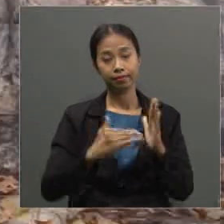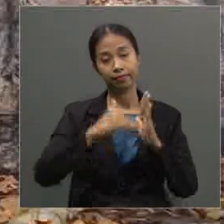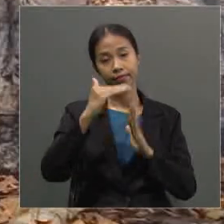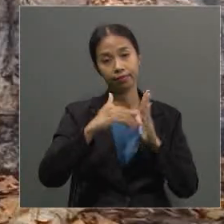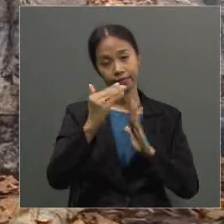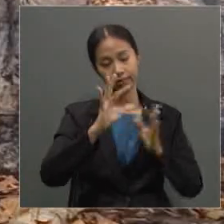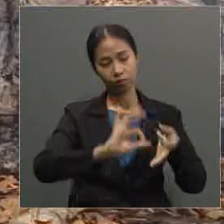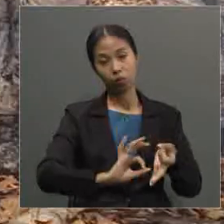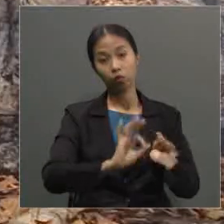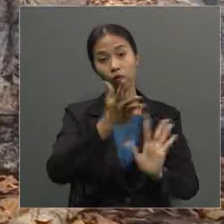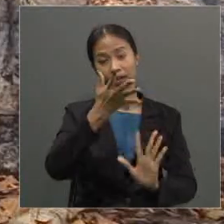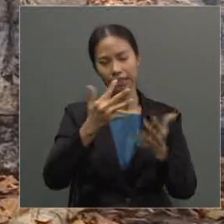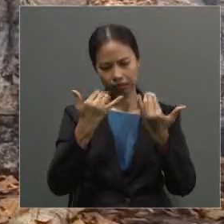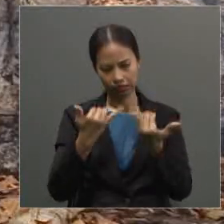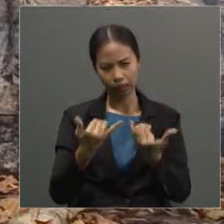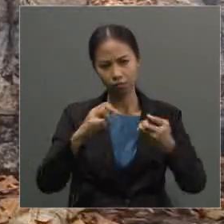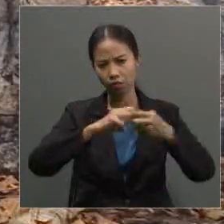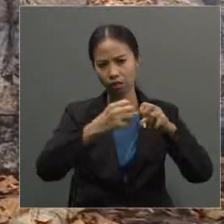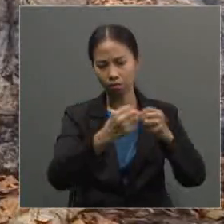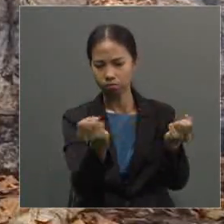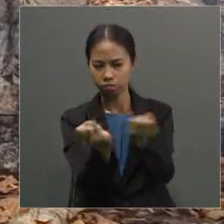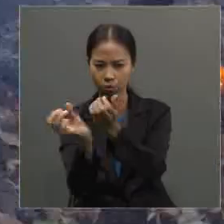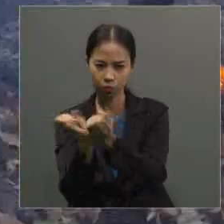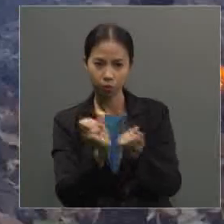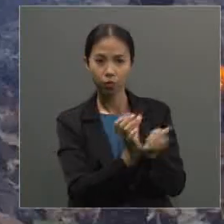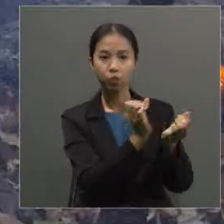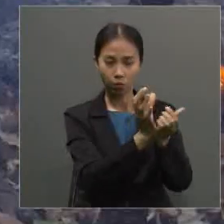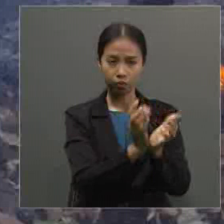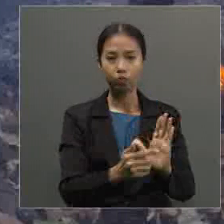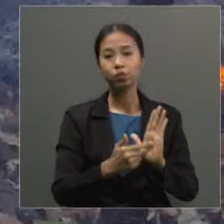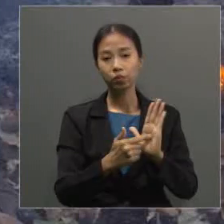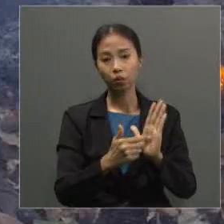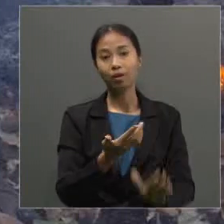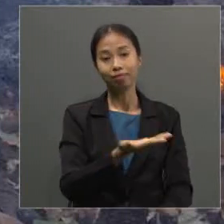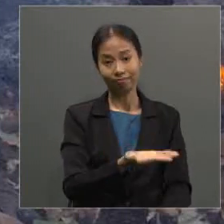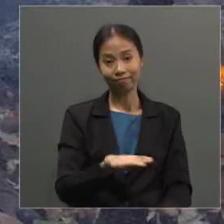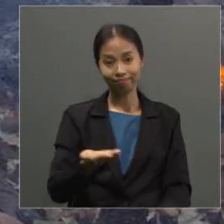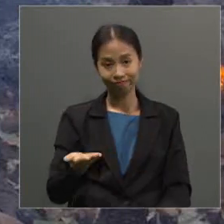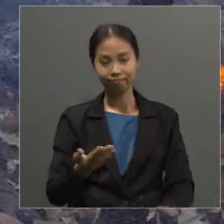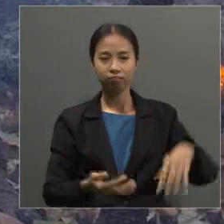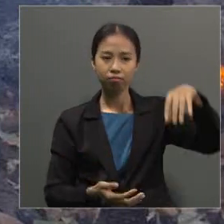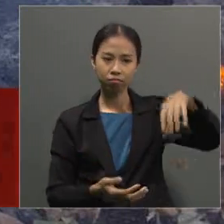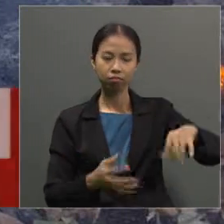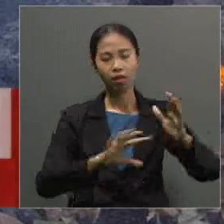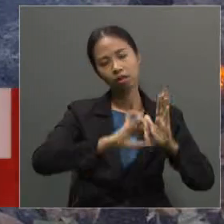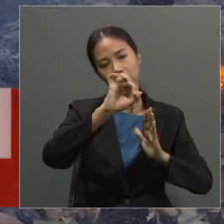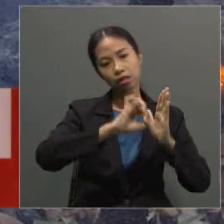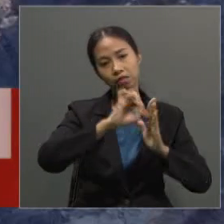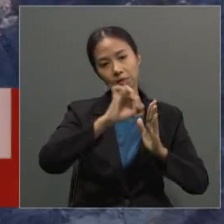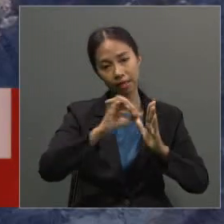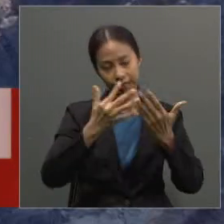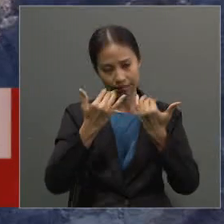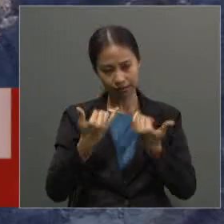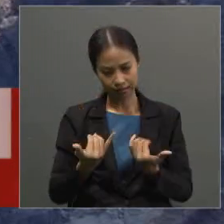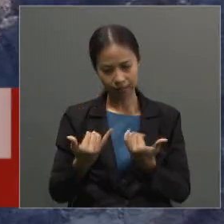เหนือซึ่งก็พบว่าตอนนี้เริ่มรุนแรงขึ้นในหลายจุดนะครับเช่นที่บริเวณพื้นที่อุทยานแห่งชาติแม่โถจังหวัดเชียงใหม่เจ้าหน้าที่ได้